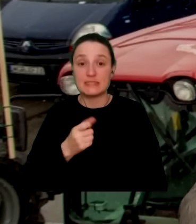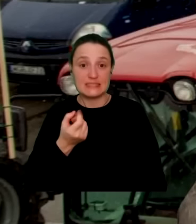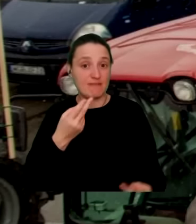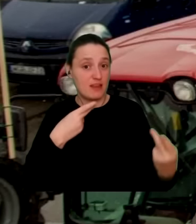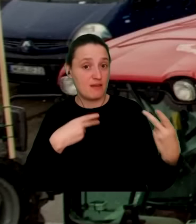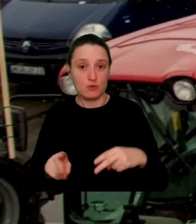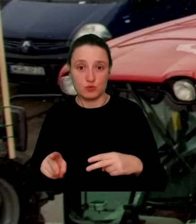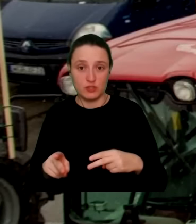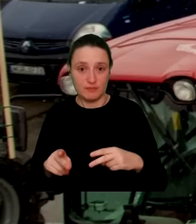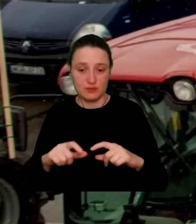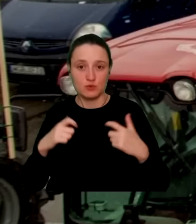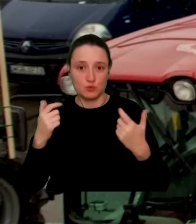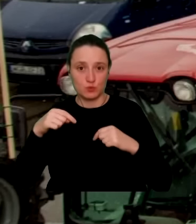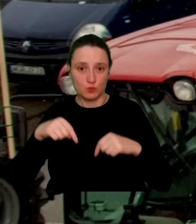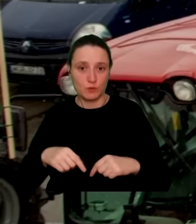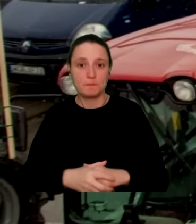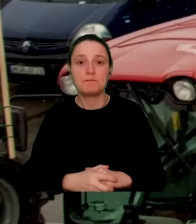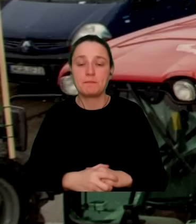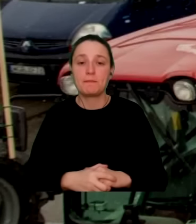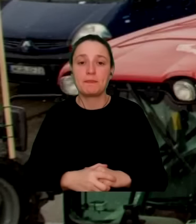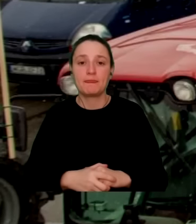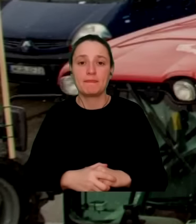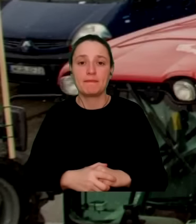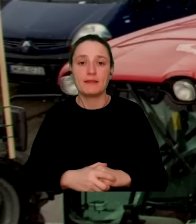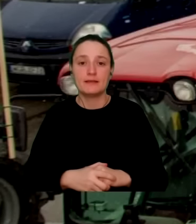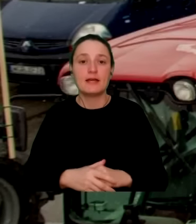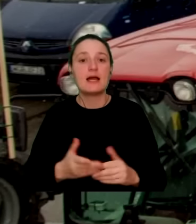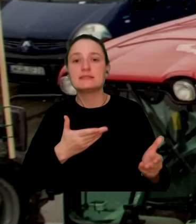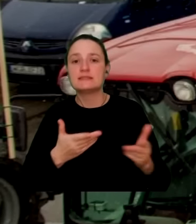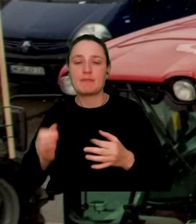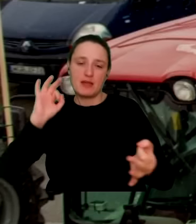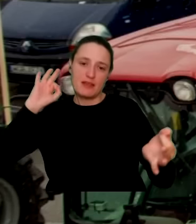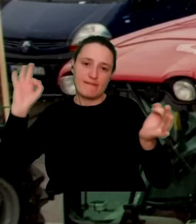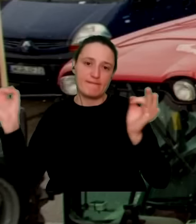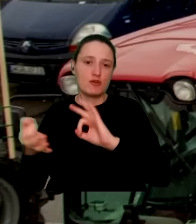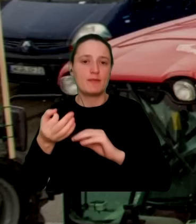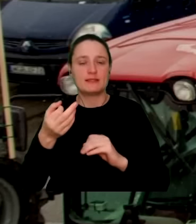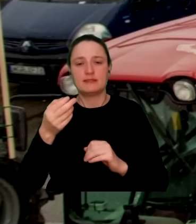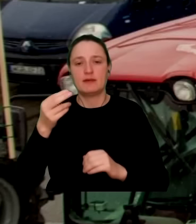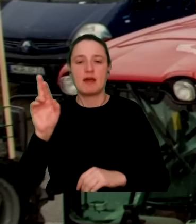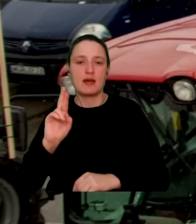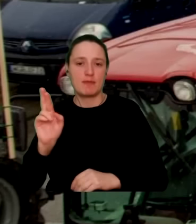studia, ale na ten czas zaproszę Państwa na flash informacyjny Republika Teraz.